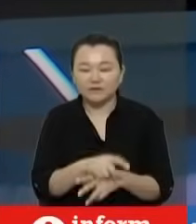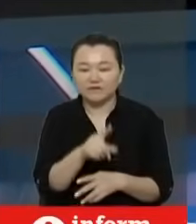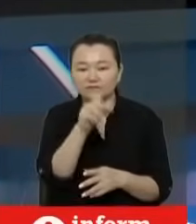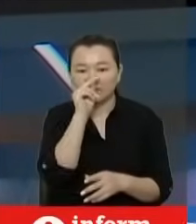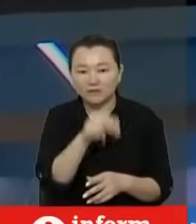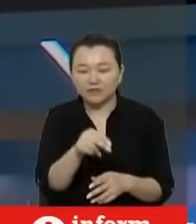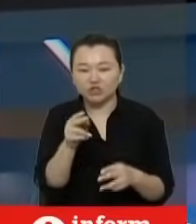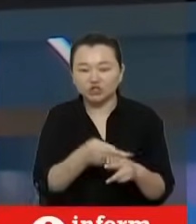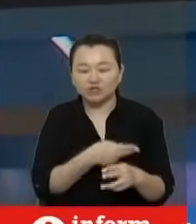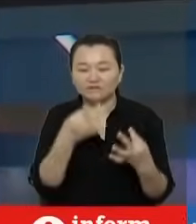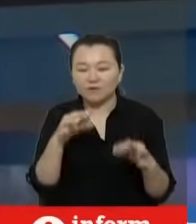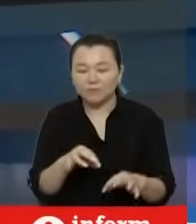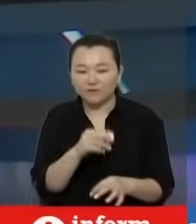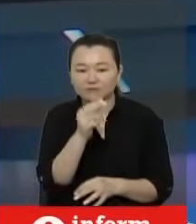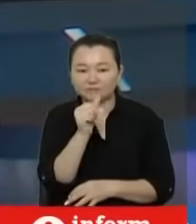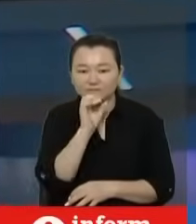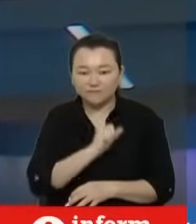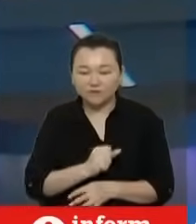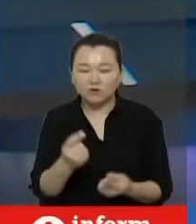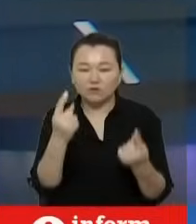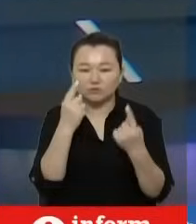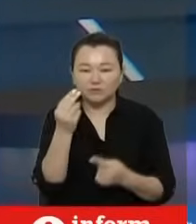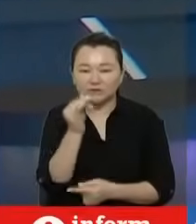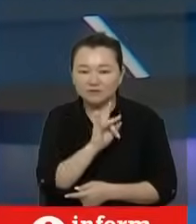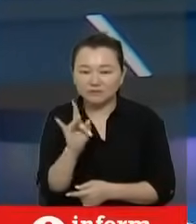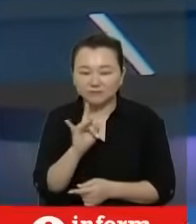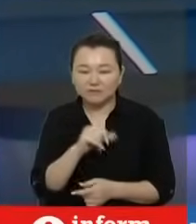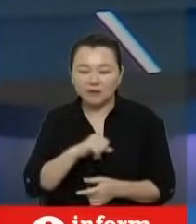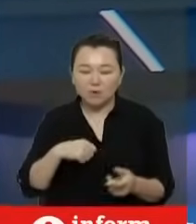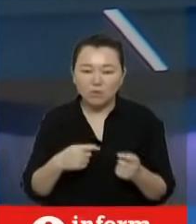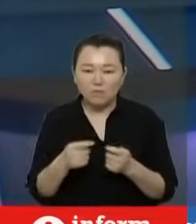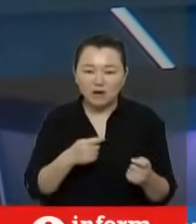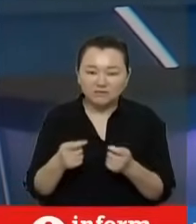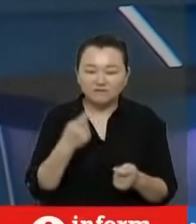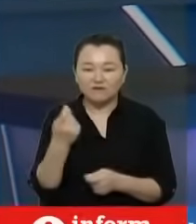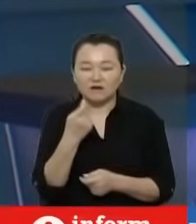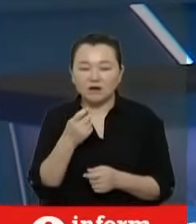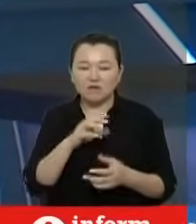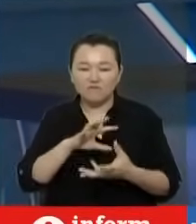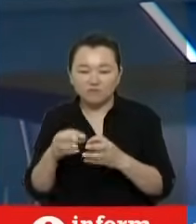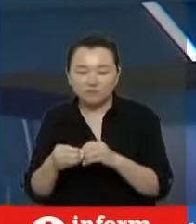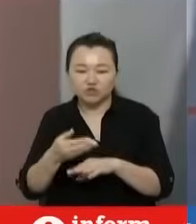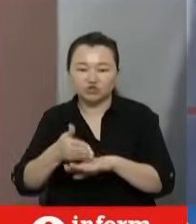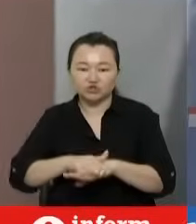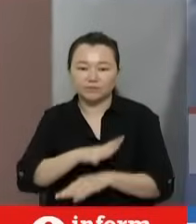незаконное лишение свободы, вымогательство в особо крупном размере, самоуправство, повлекшее тяжкие последствия.